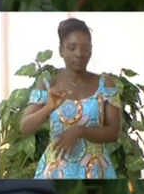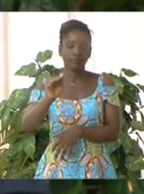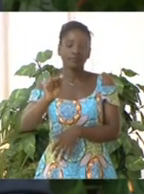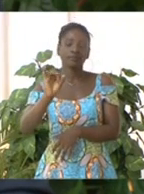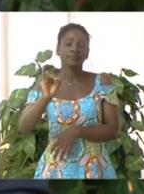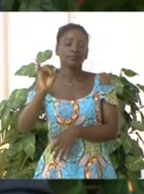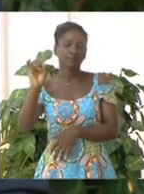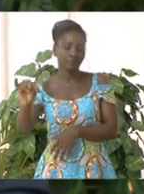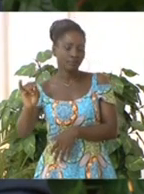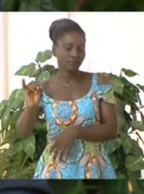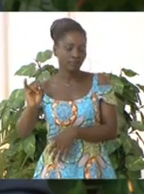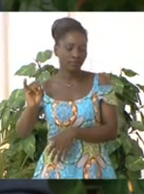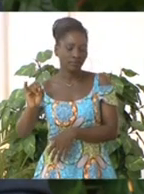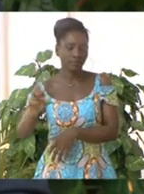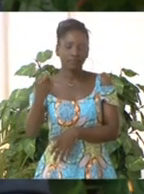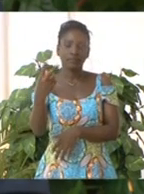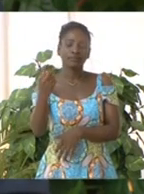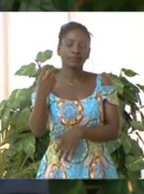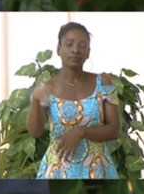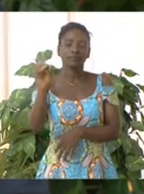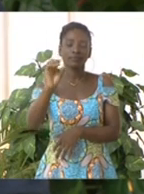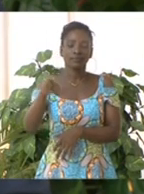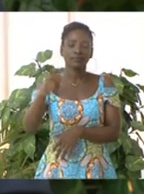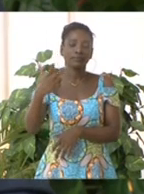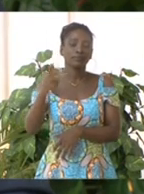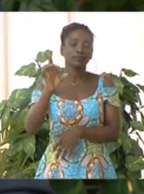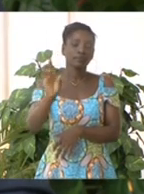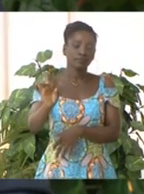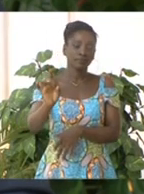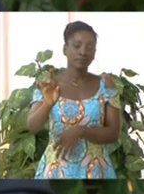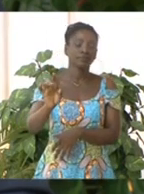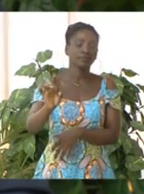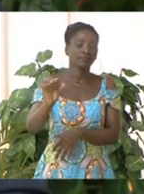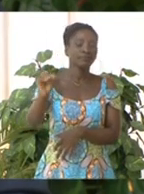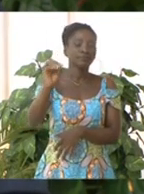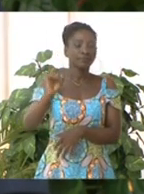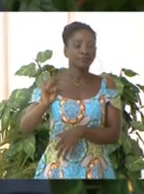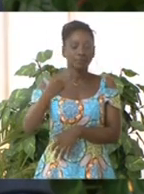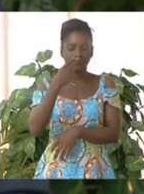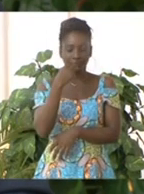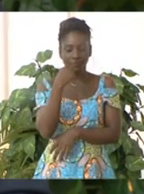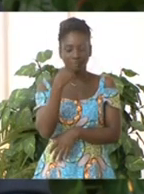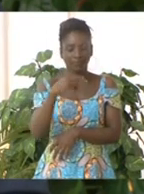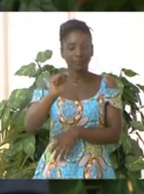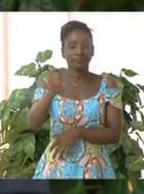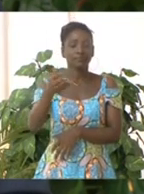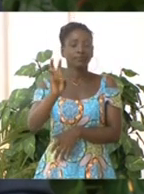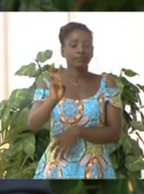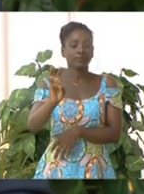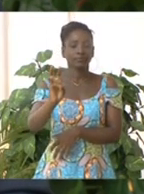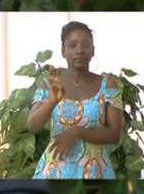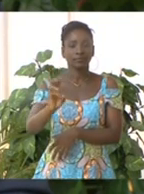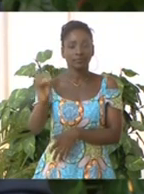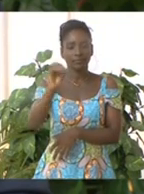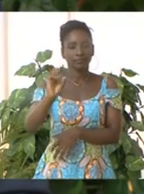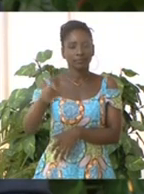12, soit 0,38%. Bédié Conan Aimé Henri, 16,